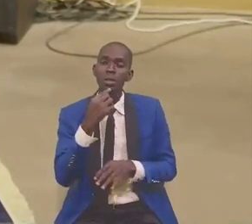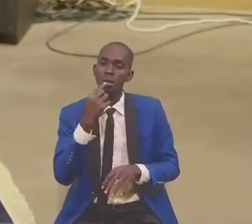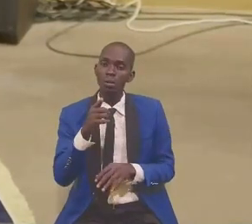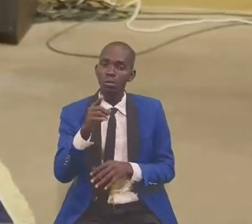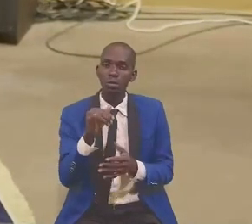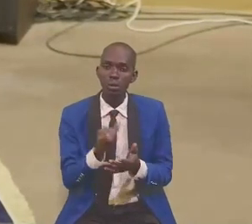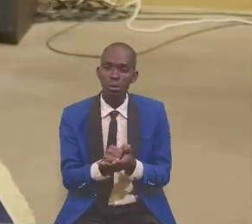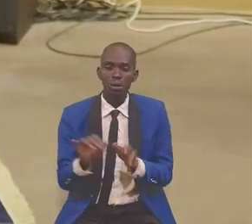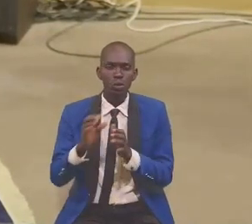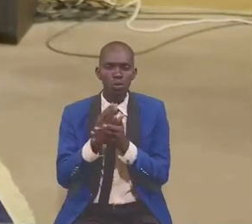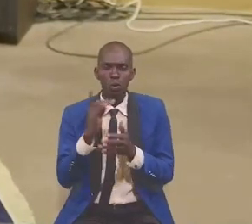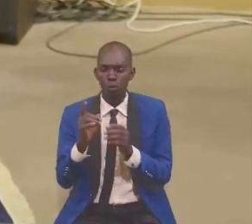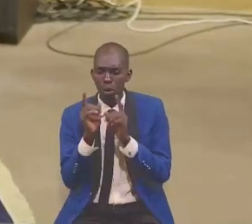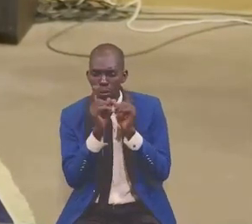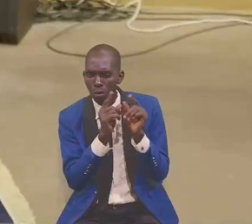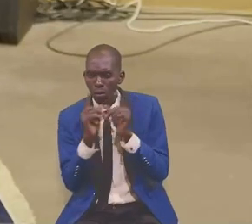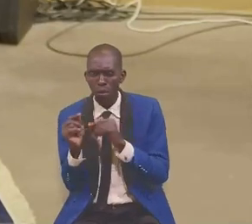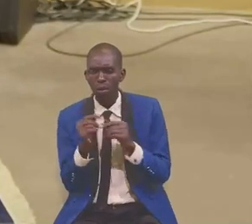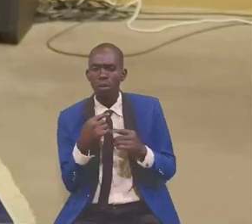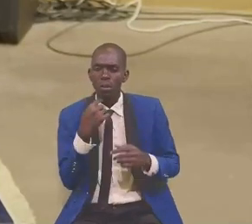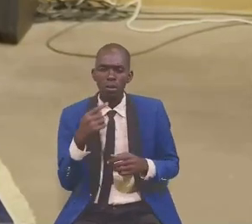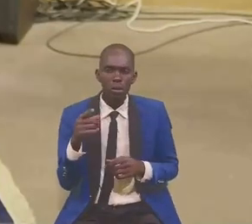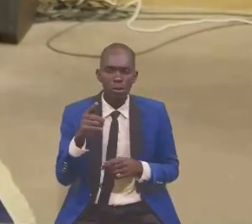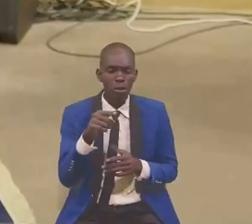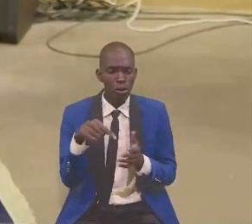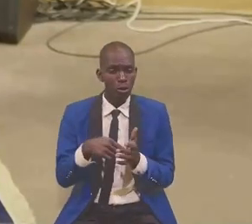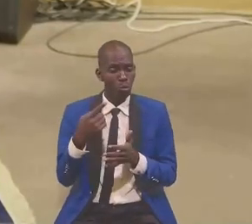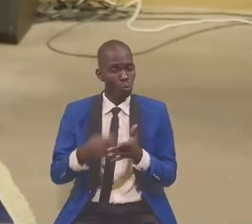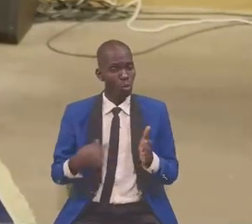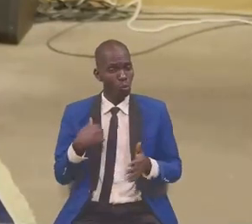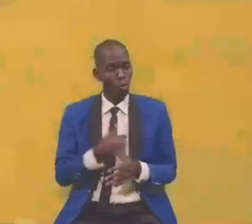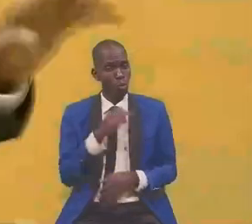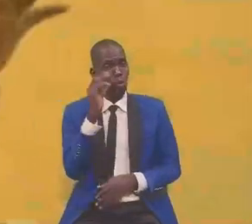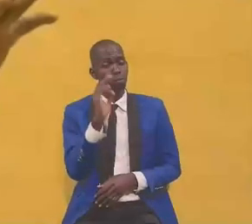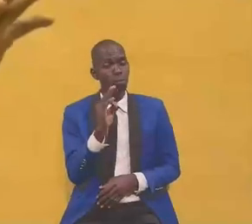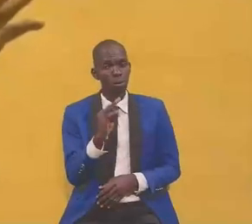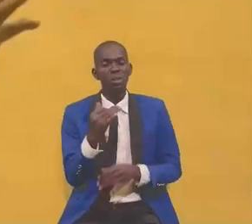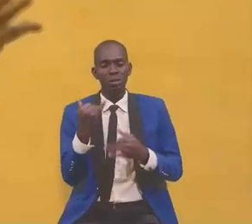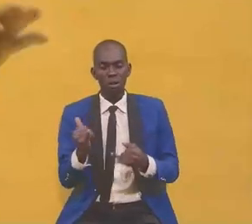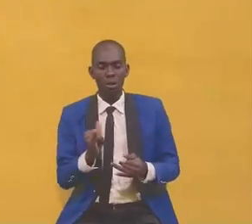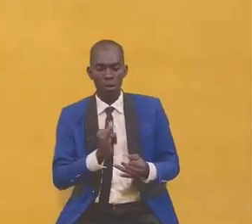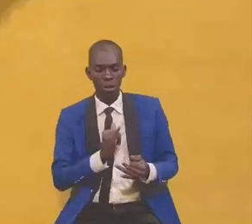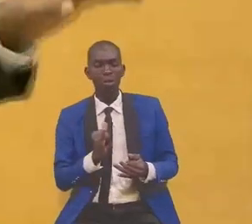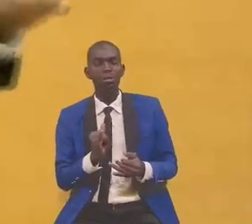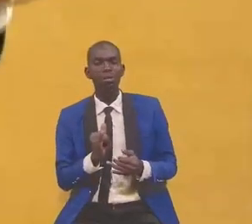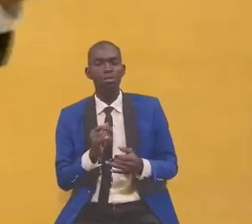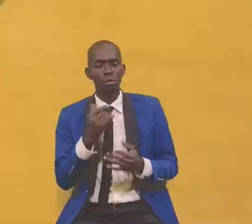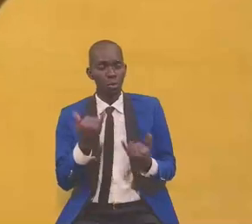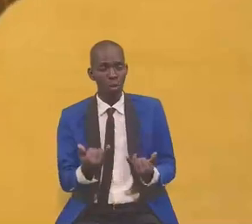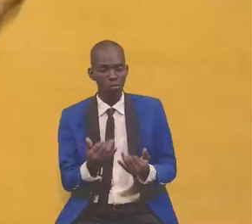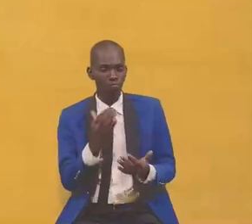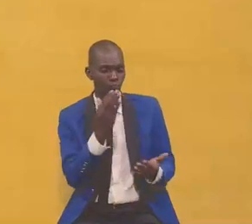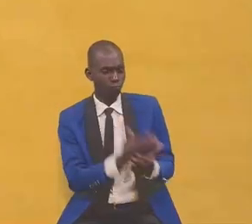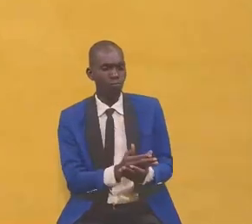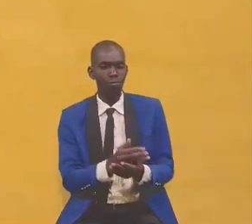raconté ça par commérage? Que c'est ce que nous prêchons, d'accord? Au-delà des commérages, au-delà de ce que les gens vous